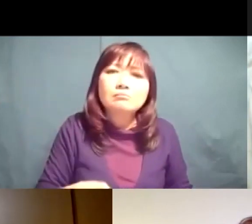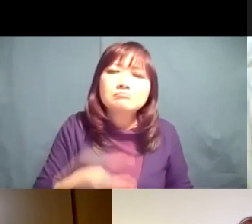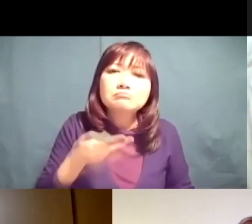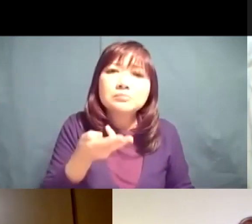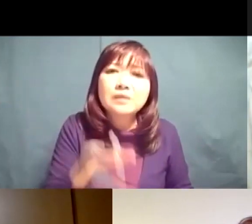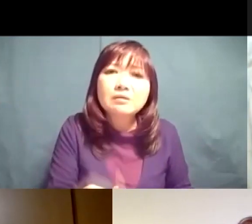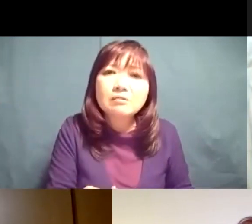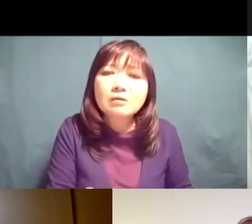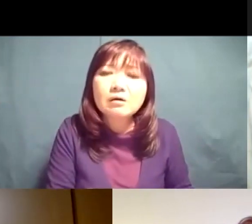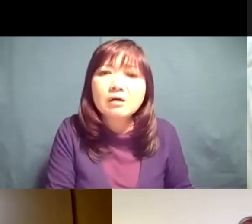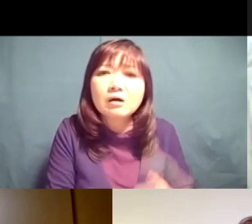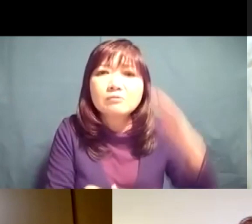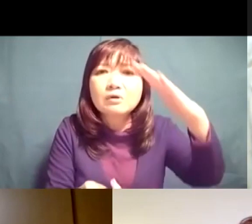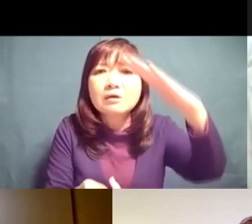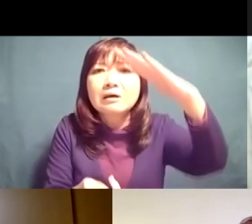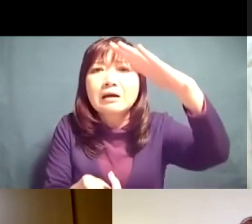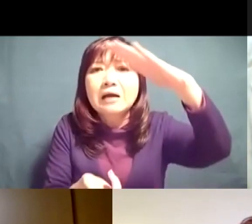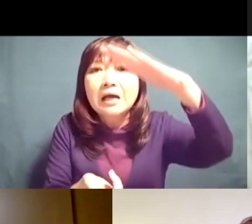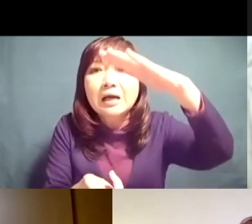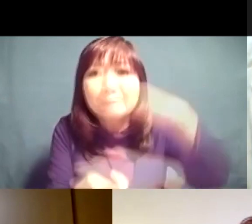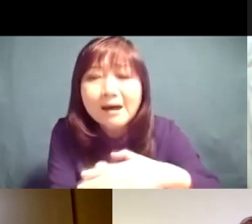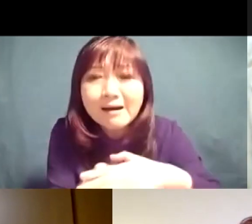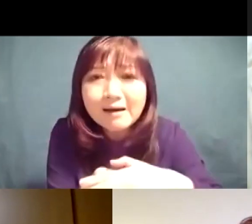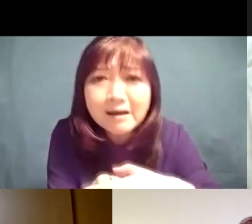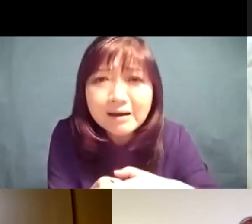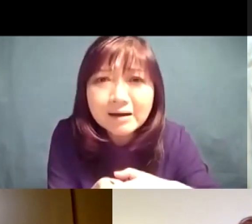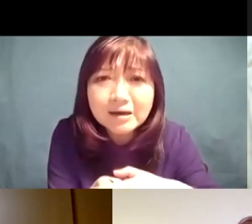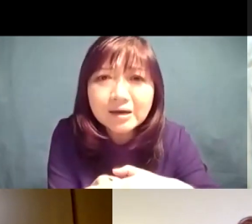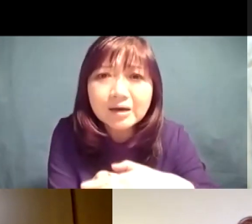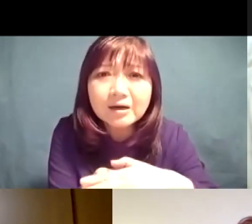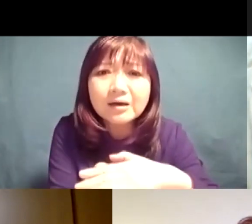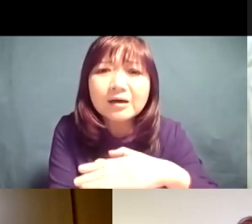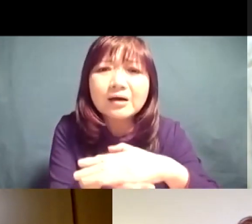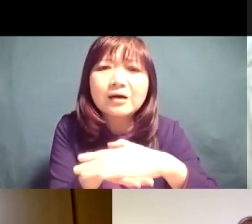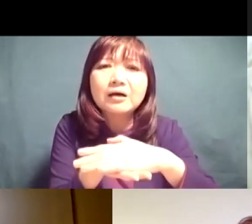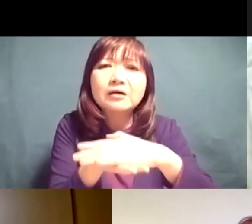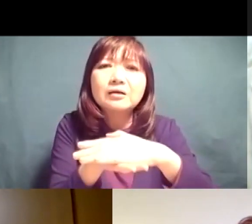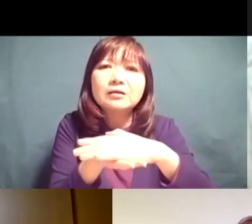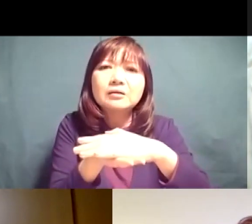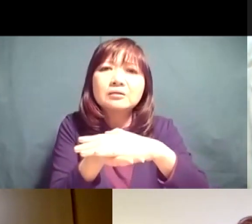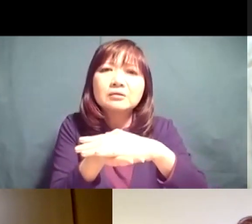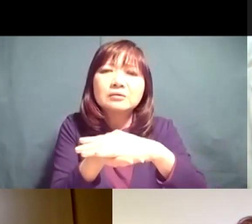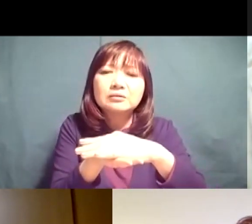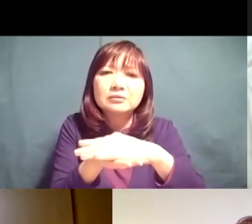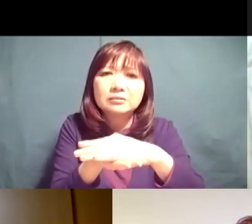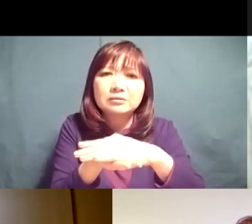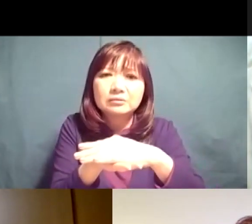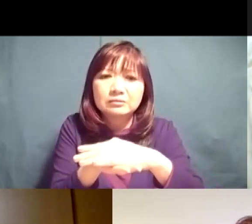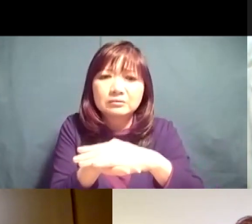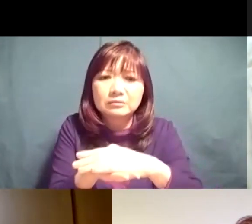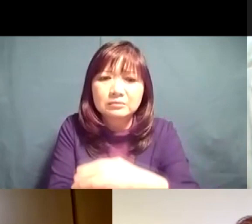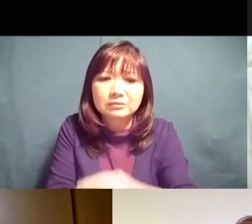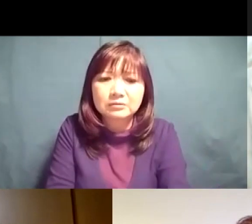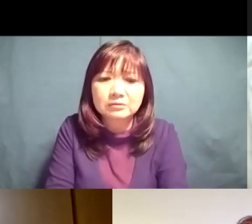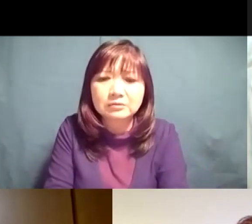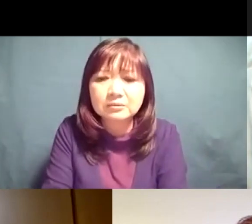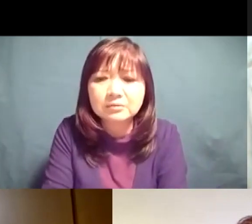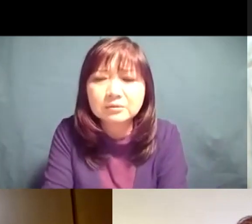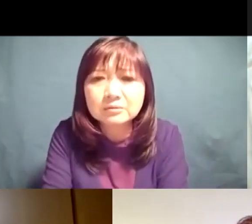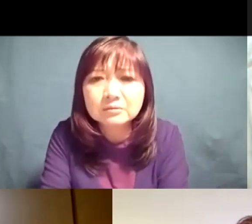て寝てて、2階の下敷きになってたの。